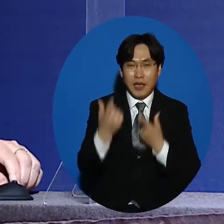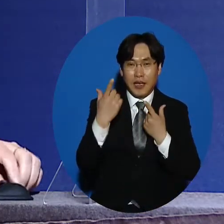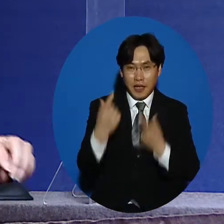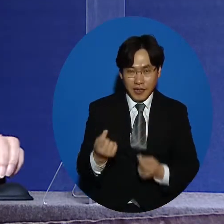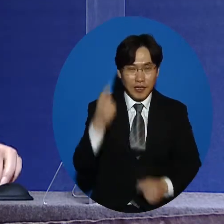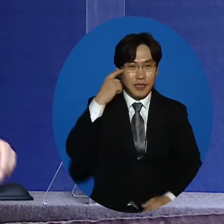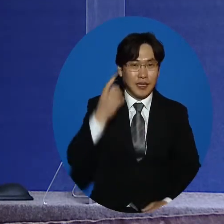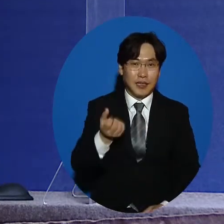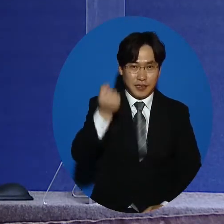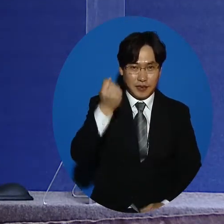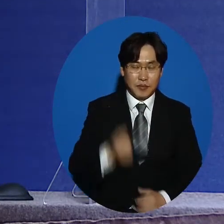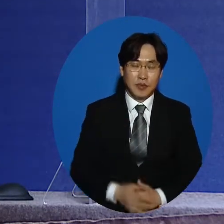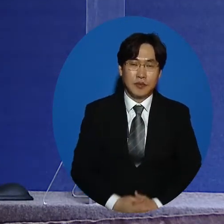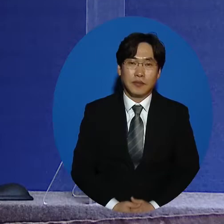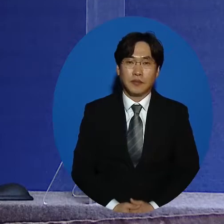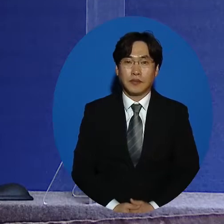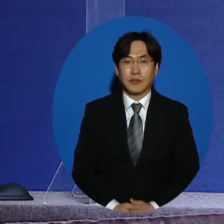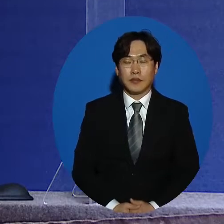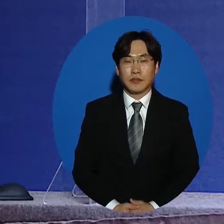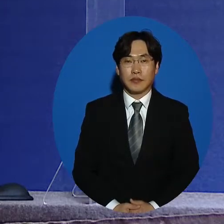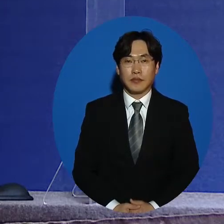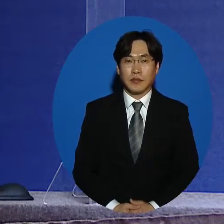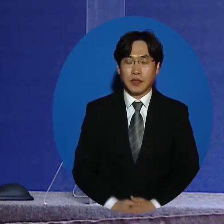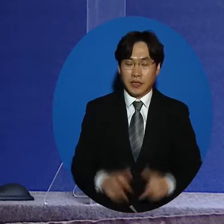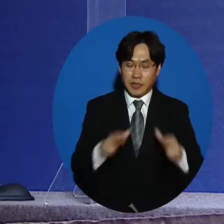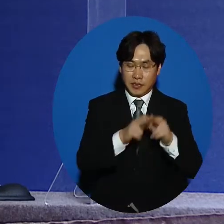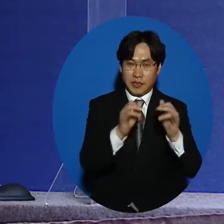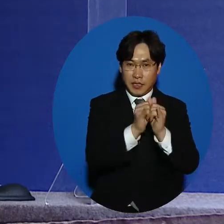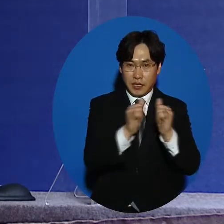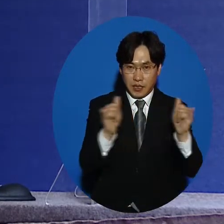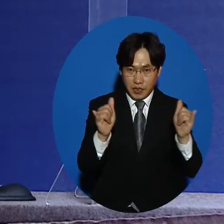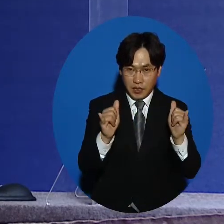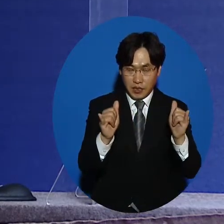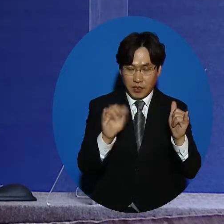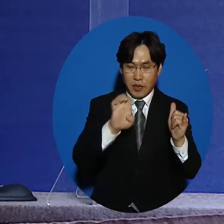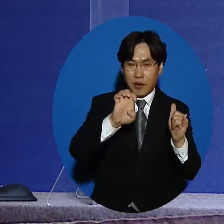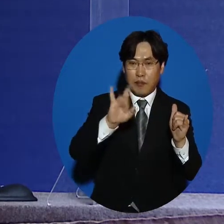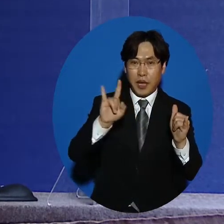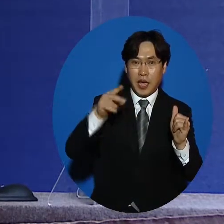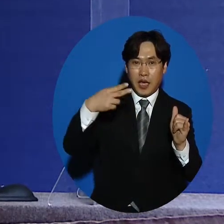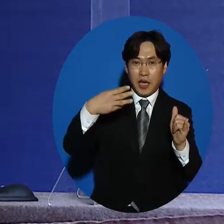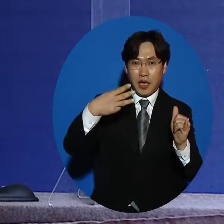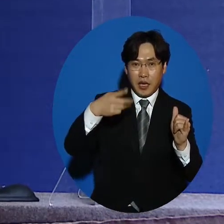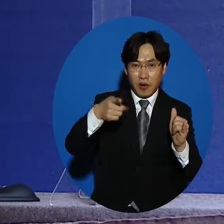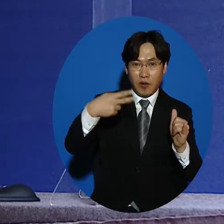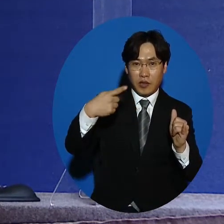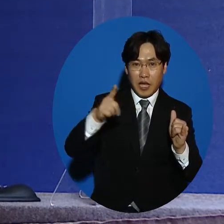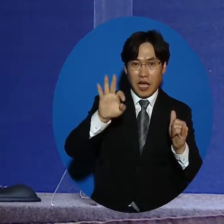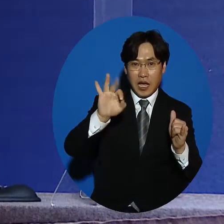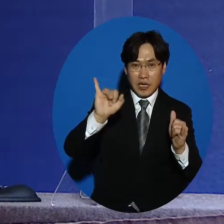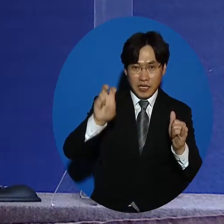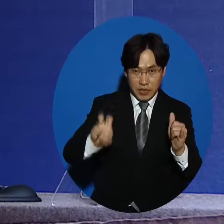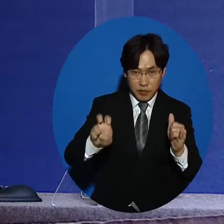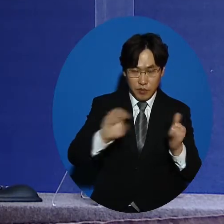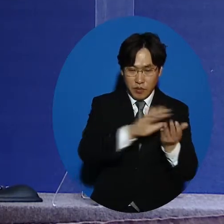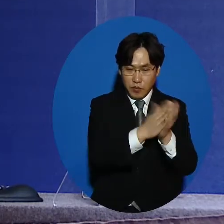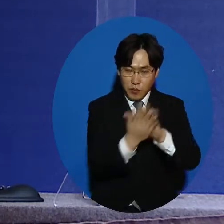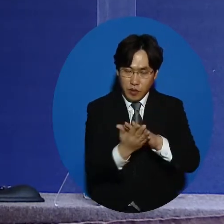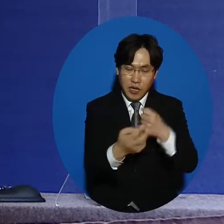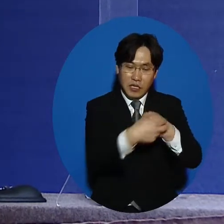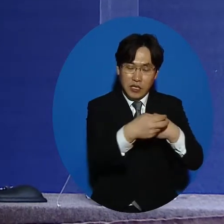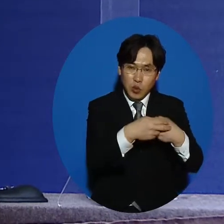정말 많았습니다. 그 장애인의 어떤 패러다임의 변화, 그러니까 어떤 의료적인